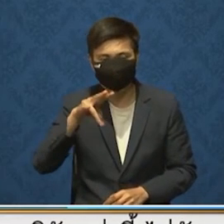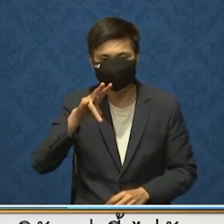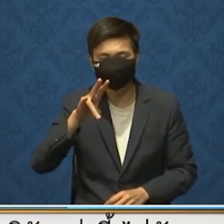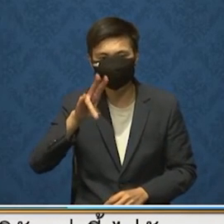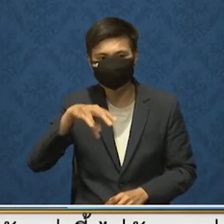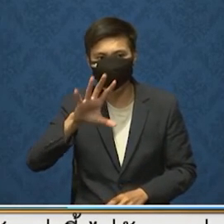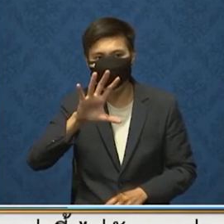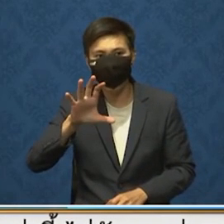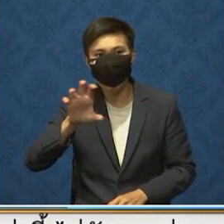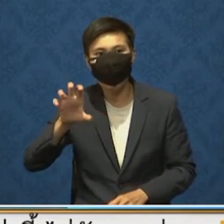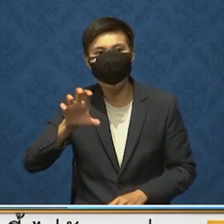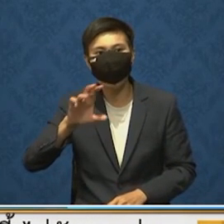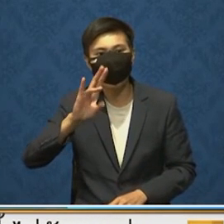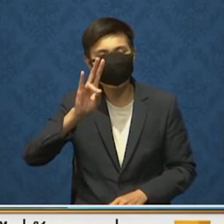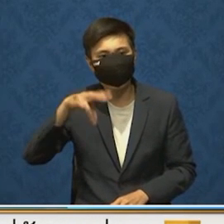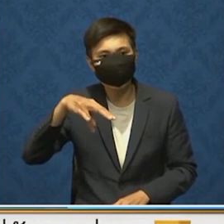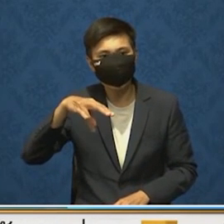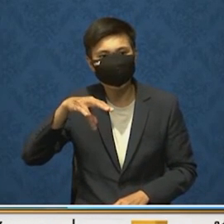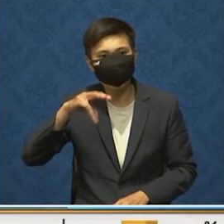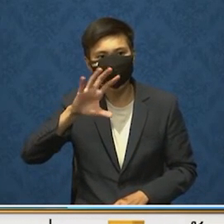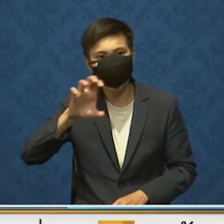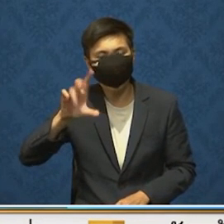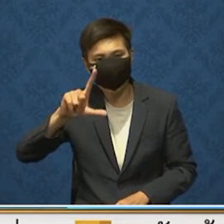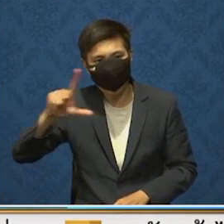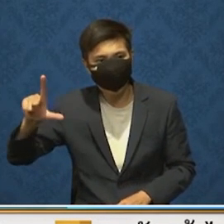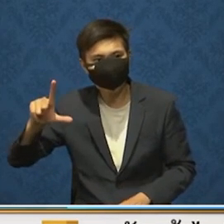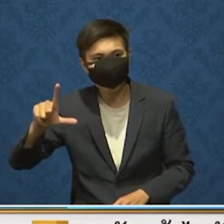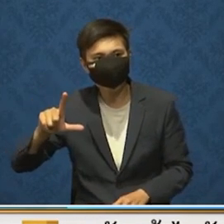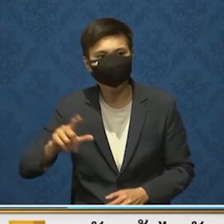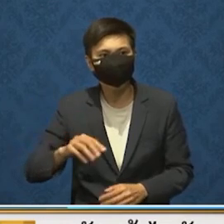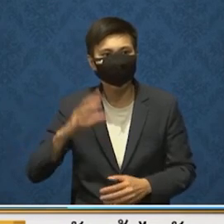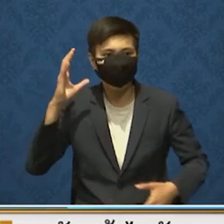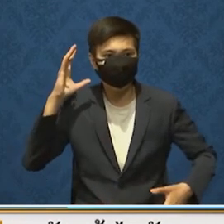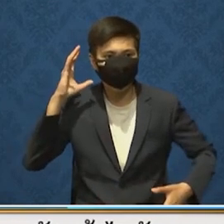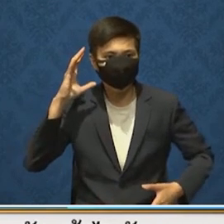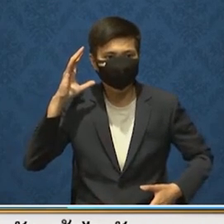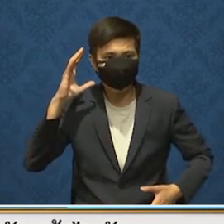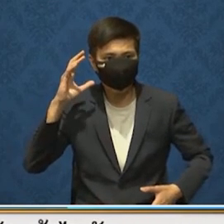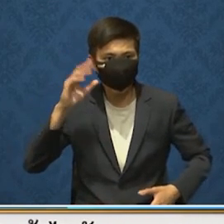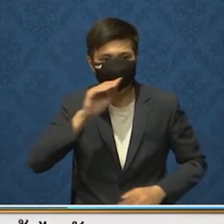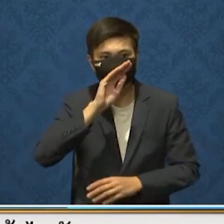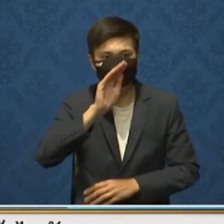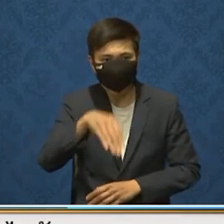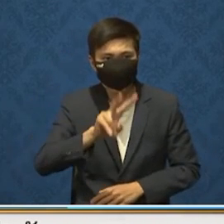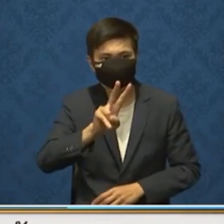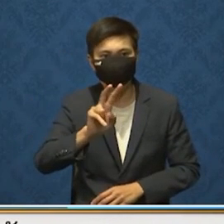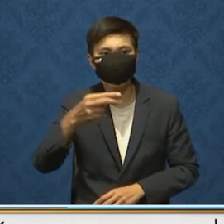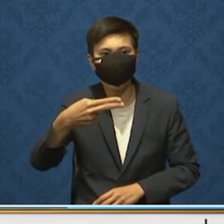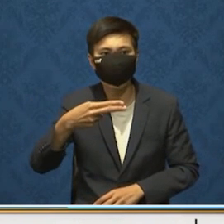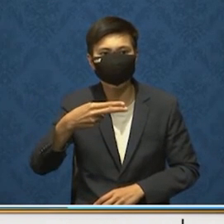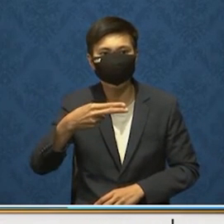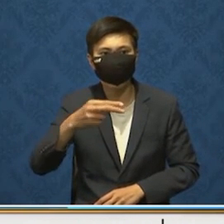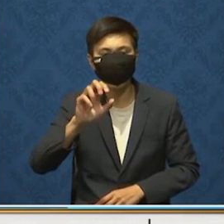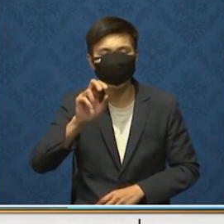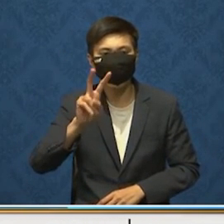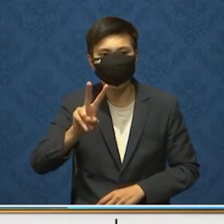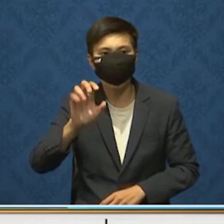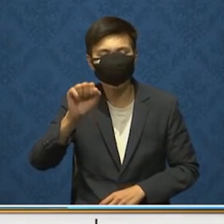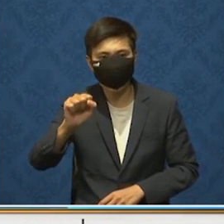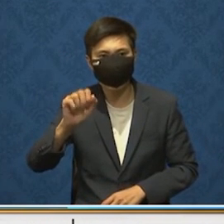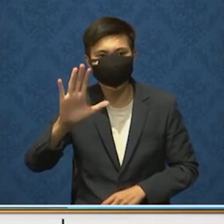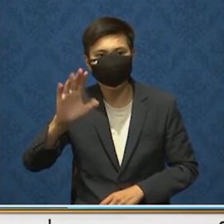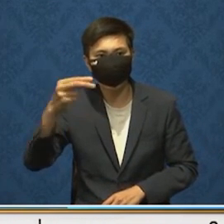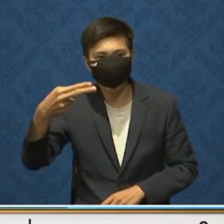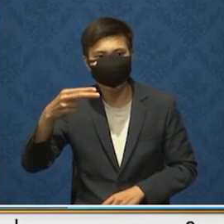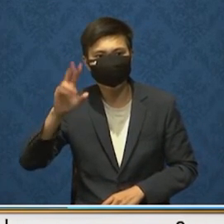์ลิง 7,000 ล้านเซลนะครับน่าช้าง 2,057,000 ล้านเซลนะครับ